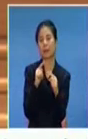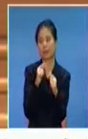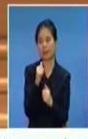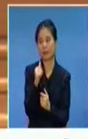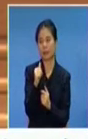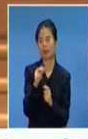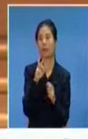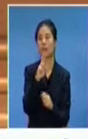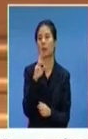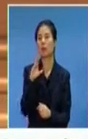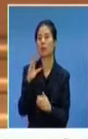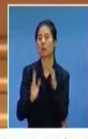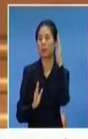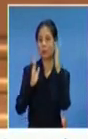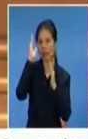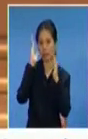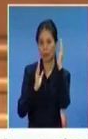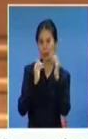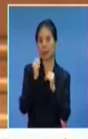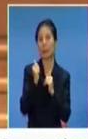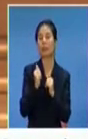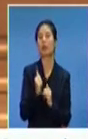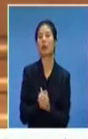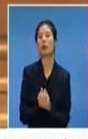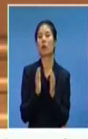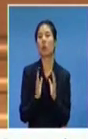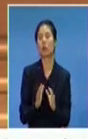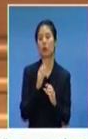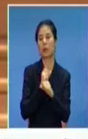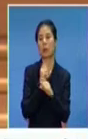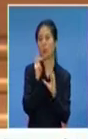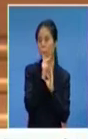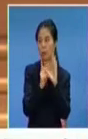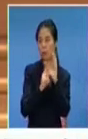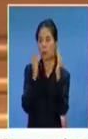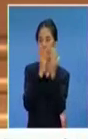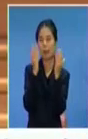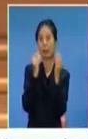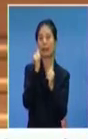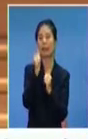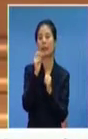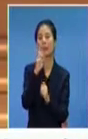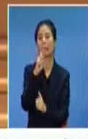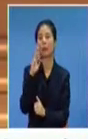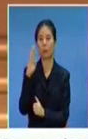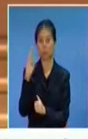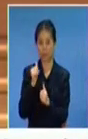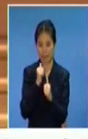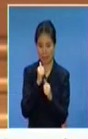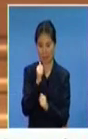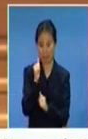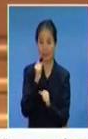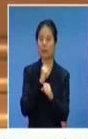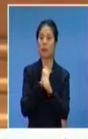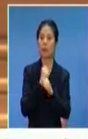บบประชาธิปไตยที่ดีเดี๋ยวคนก็มาสร้างรัฐธรรมนูญที่ดีมาสร้างระเบียบระบบที่ดีขึ้นมาบริหารราชการแผ่นดิน